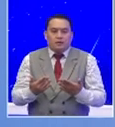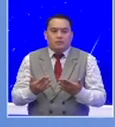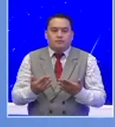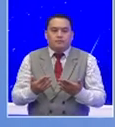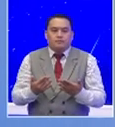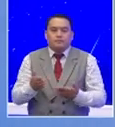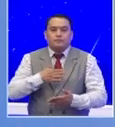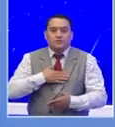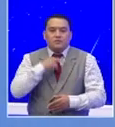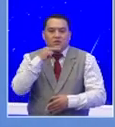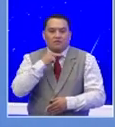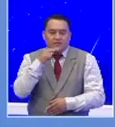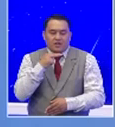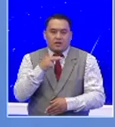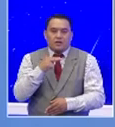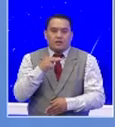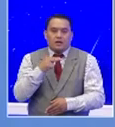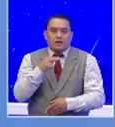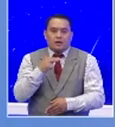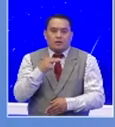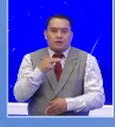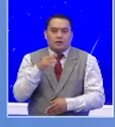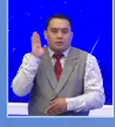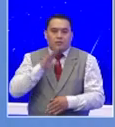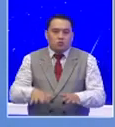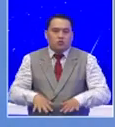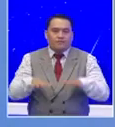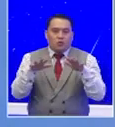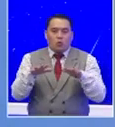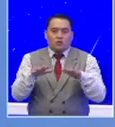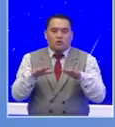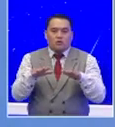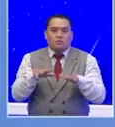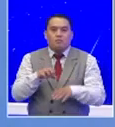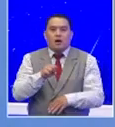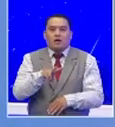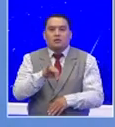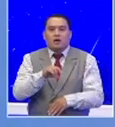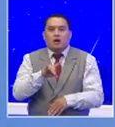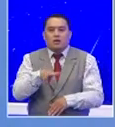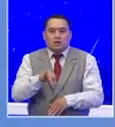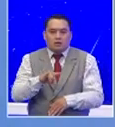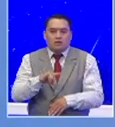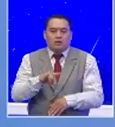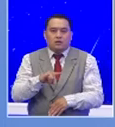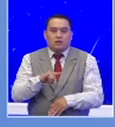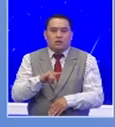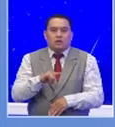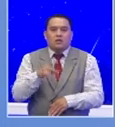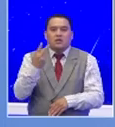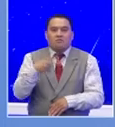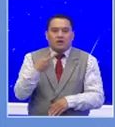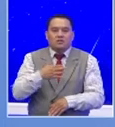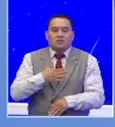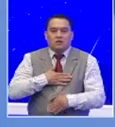обошли своим вниманием волонтеры Жетісу и подтопление населенных пунктов Мавтараевского района Туркестанской области. Порядка 20